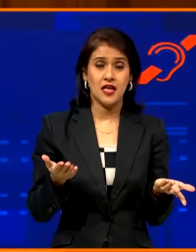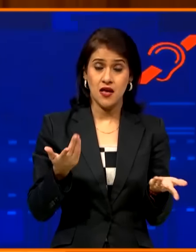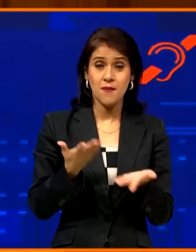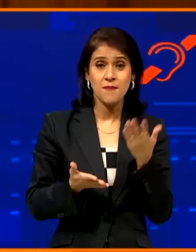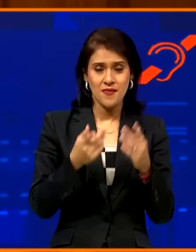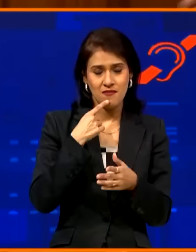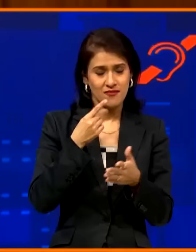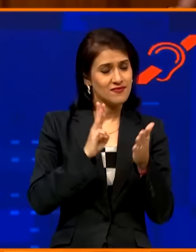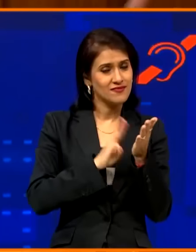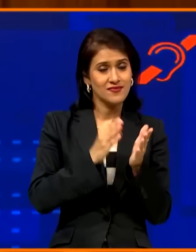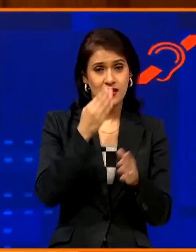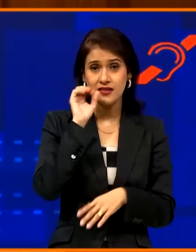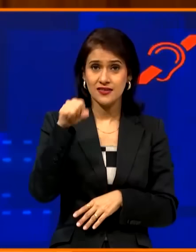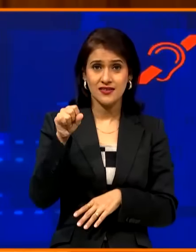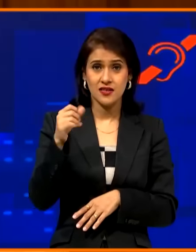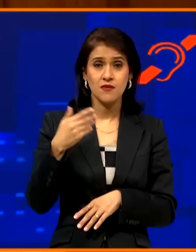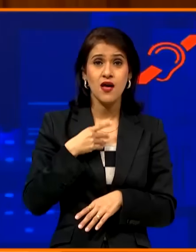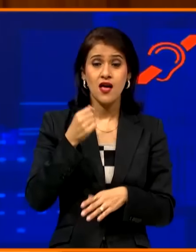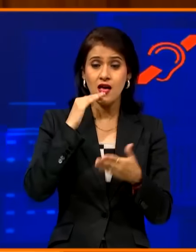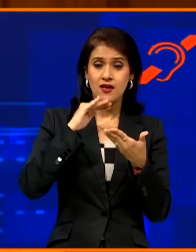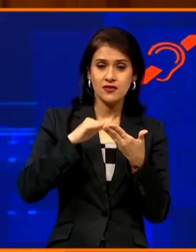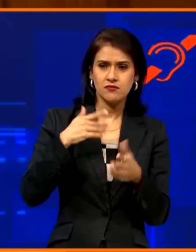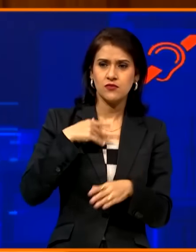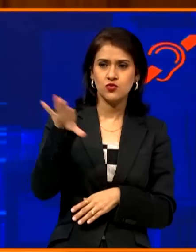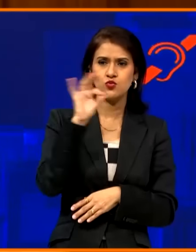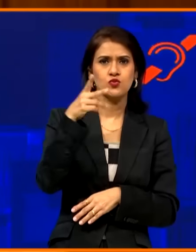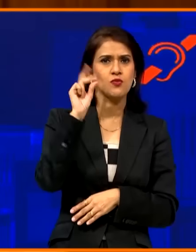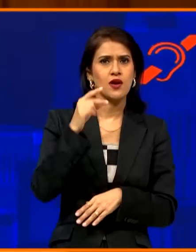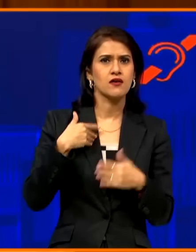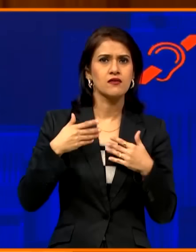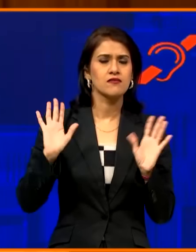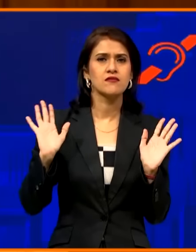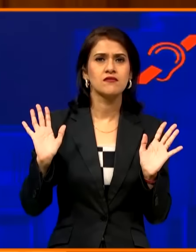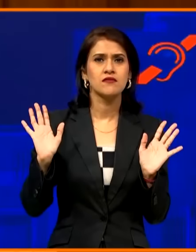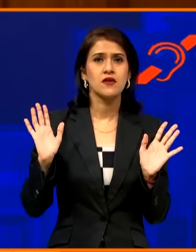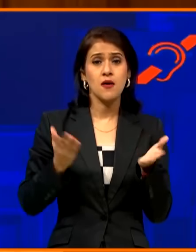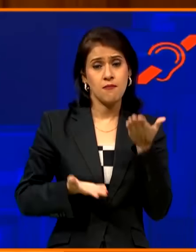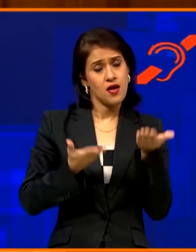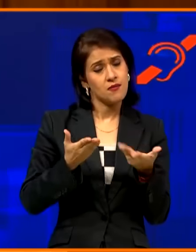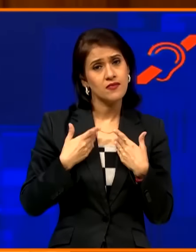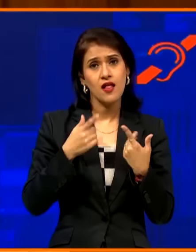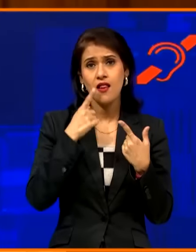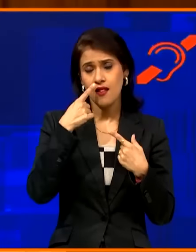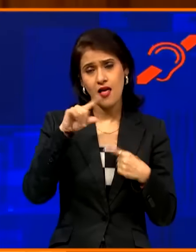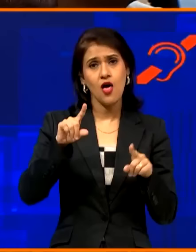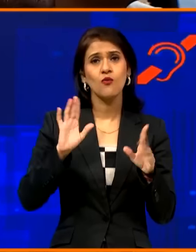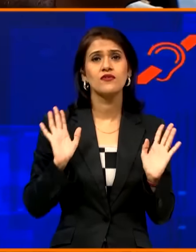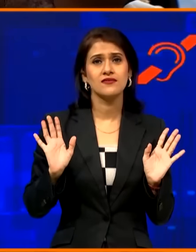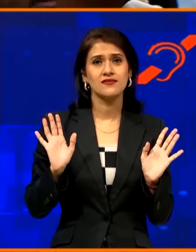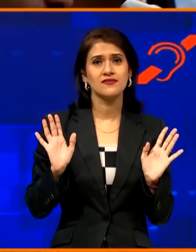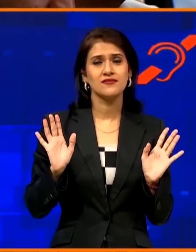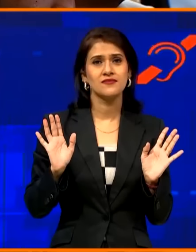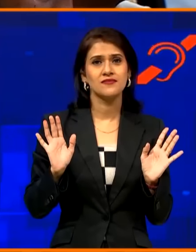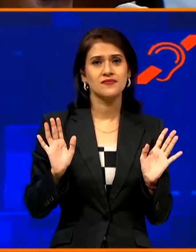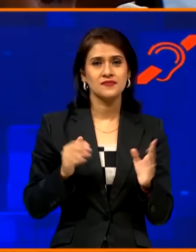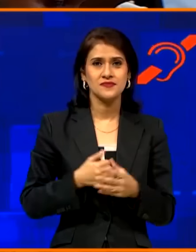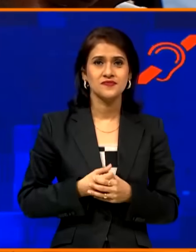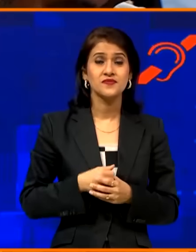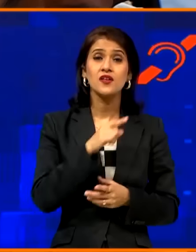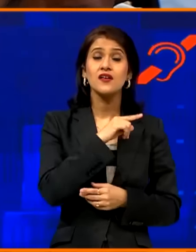हूं तो हो सकता है मैं अपने हस्बैंड को चूस ही ना करू बिल्कुल यह इयार मिलेगा औरत वेल एजुकेटेड मुस्लिम